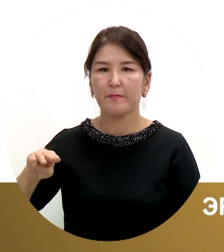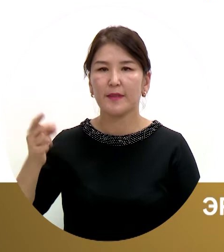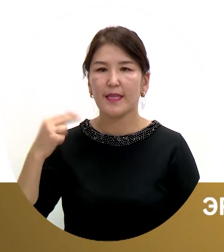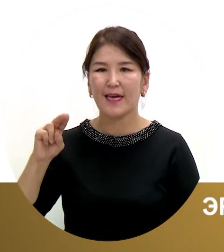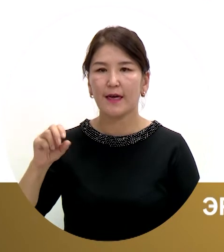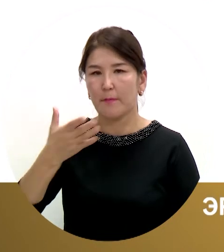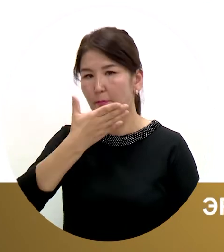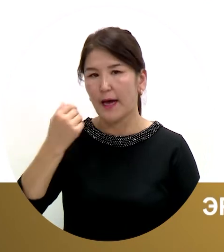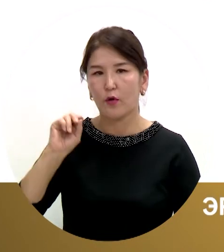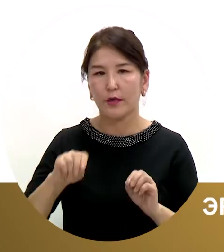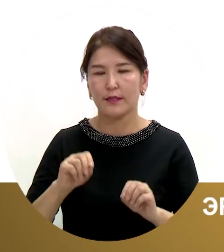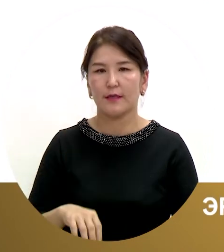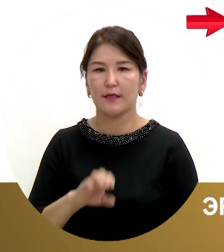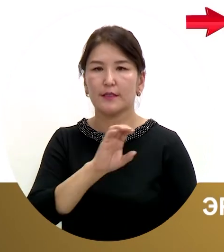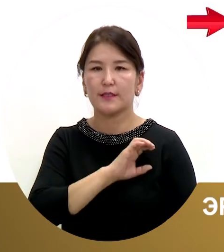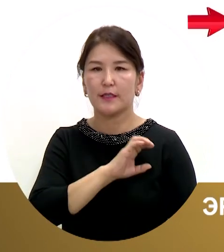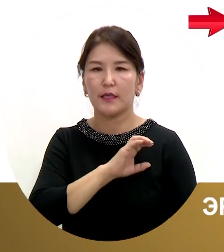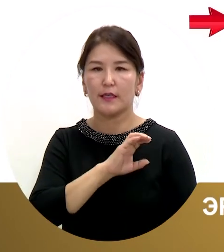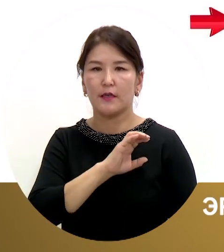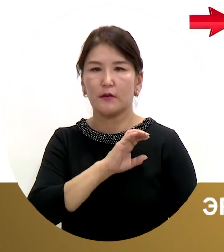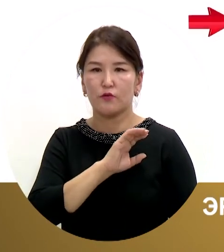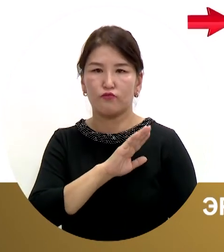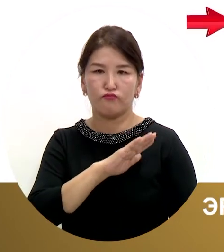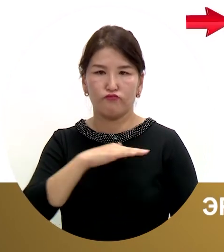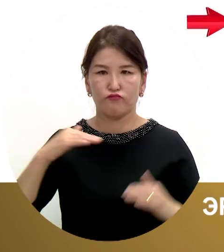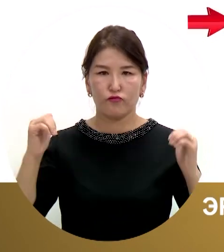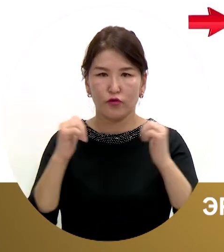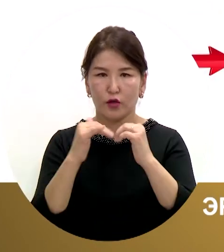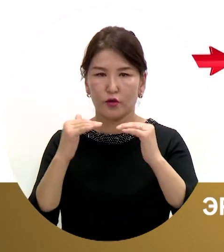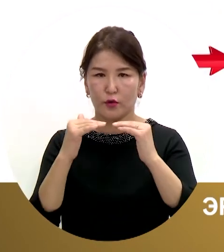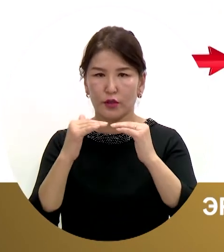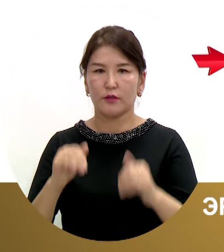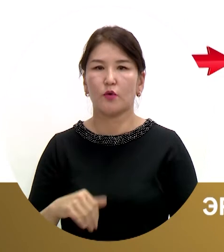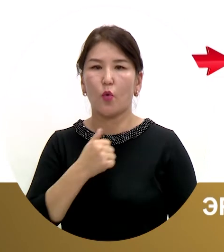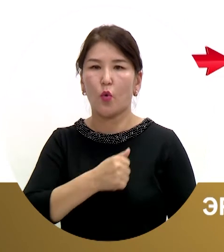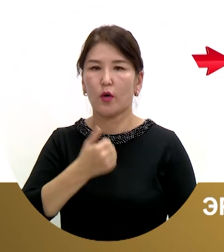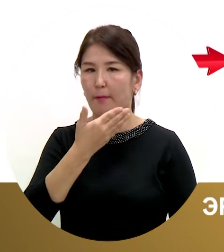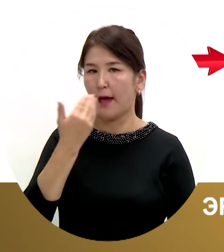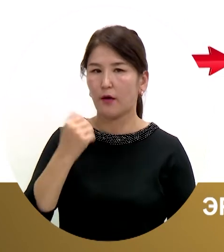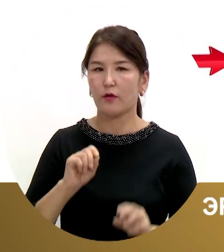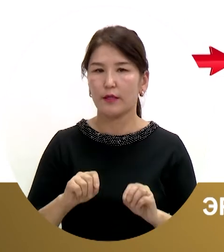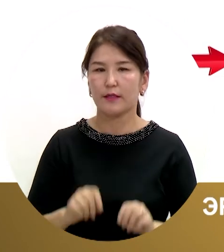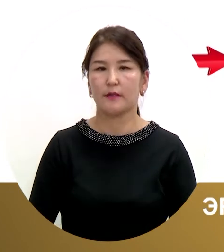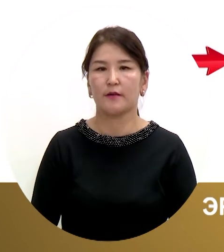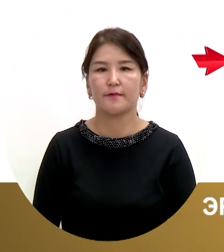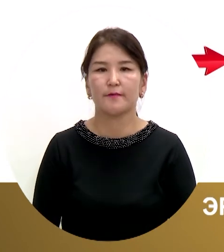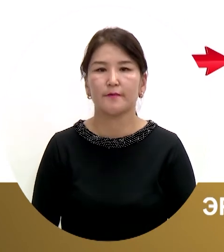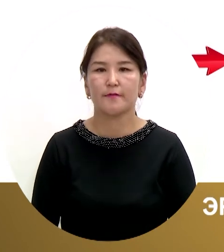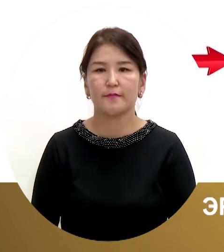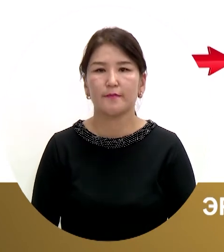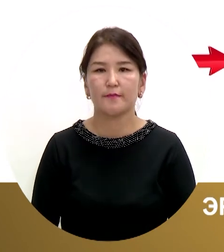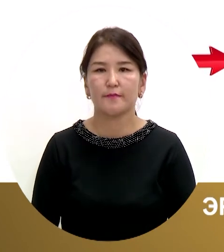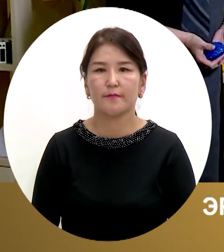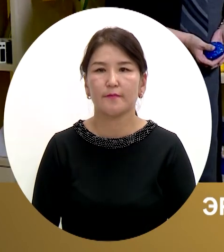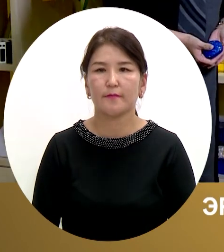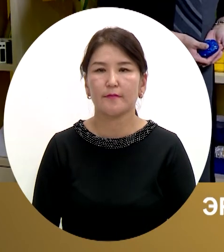нь уур бухимдал арилна. Ой тогтоолт, анхаарлын төвлөрөл сайжирна. Найз нөхөд гэр бүлийнхэнтэйгээ харилцаа